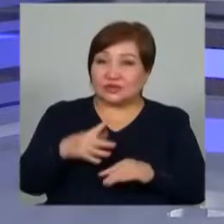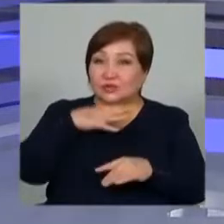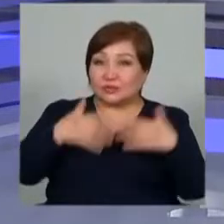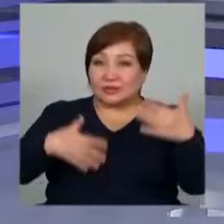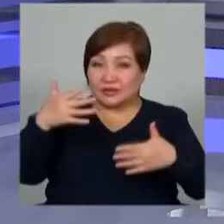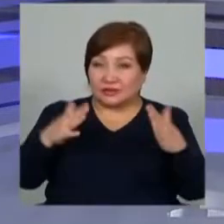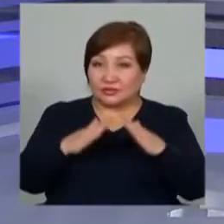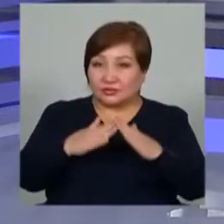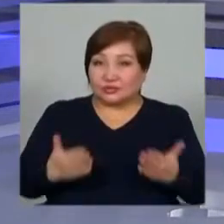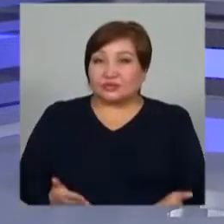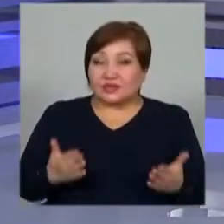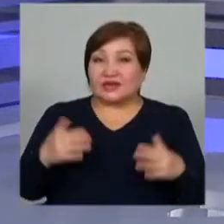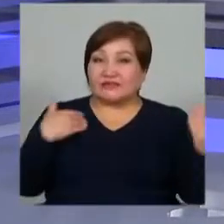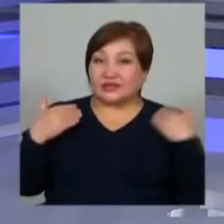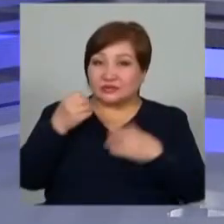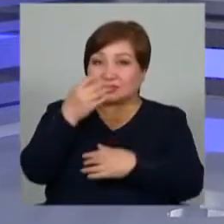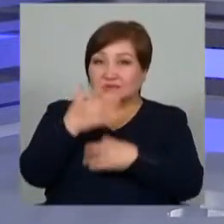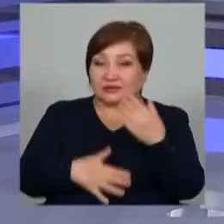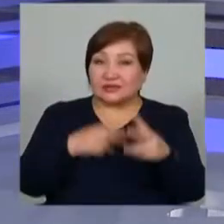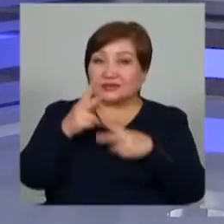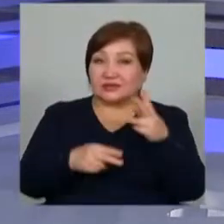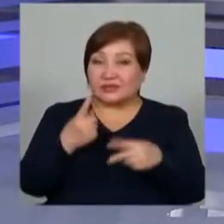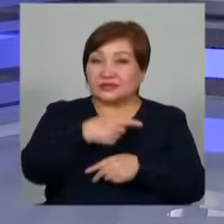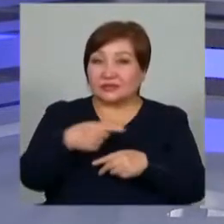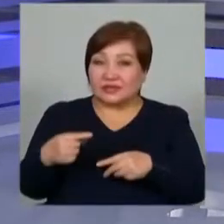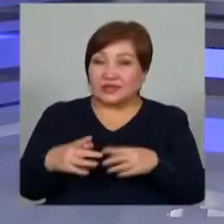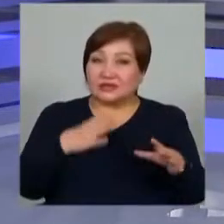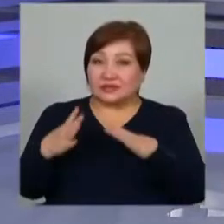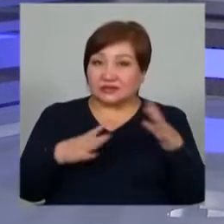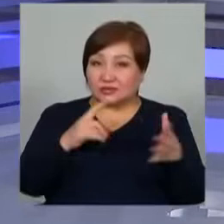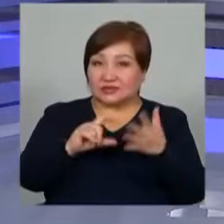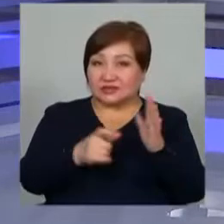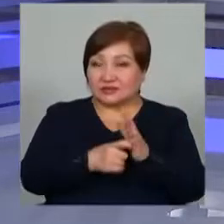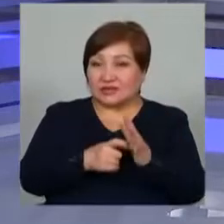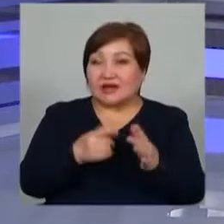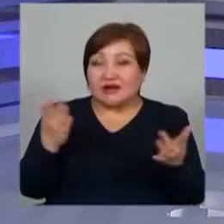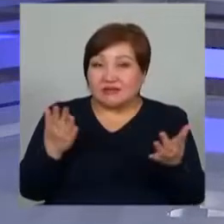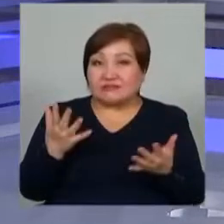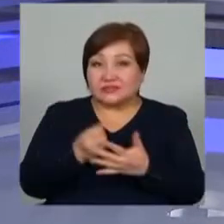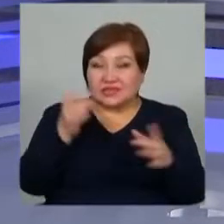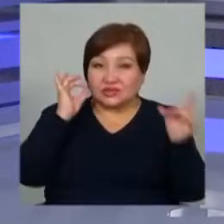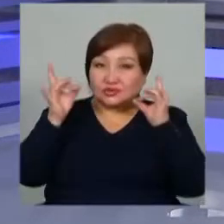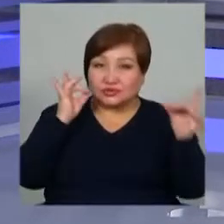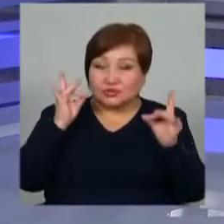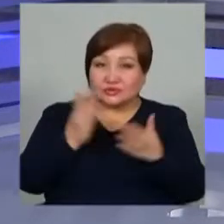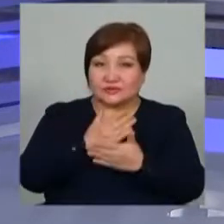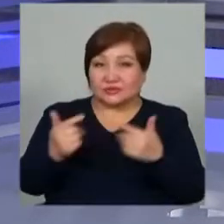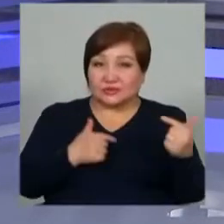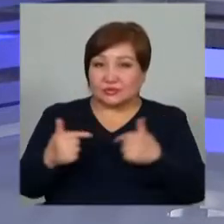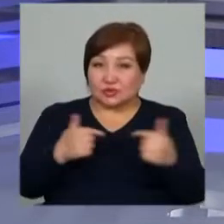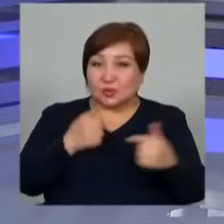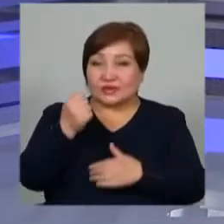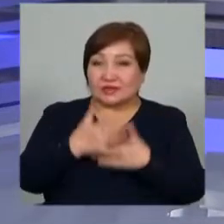орталығына шағымданды. Айтуларынша, бірінші қабаттағы жаттығу залынан шығатын шу әбден мазаларын алып біткен. Орталық қожайындары